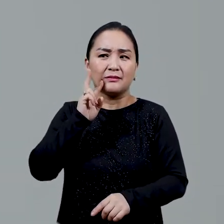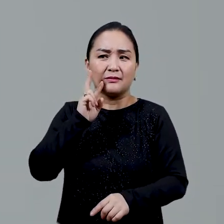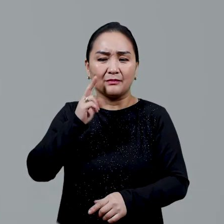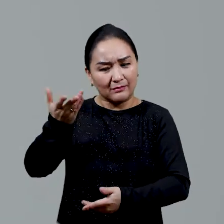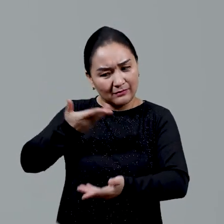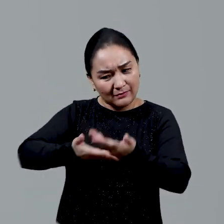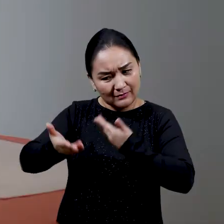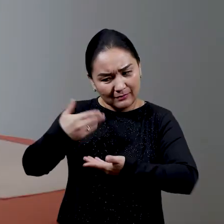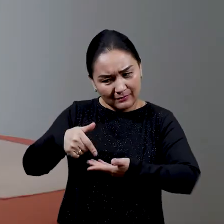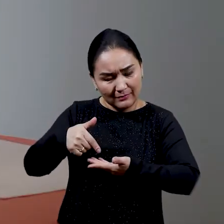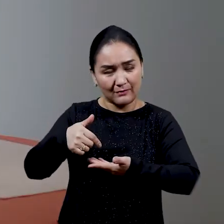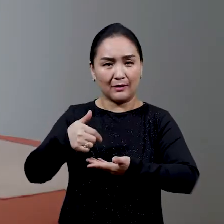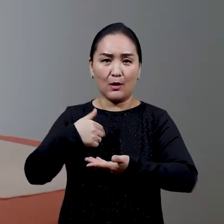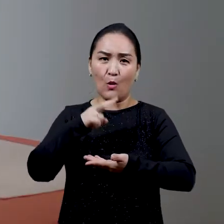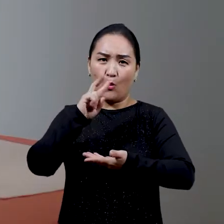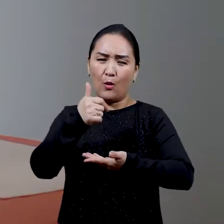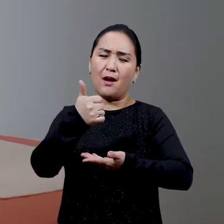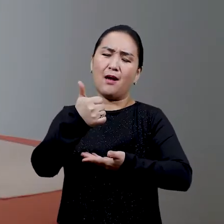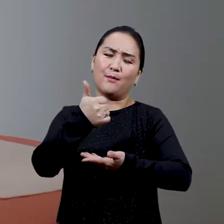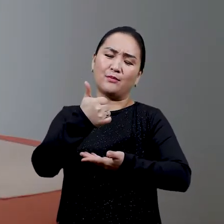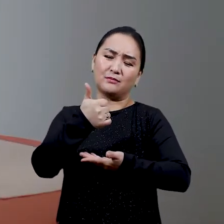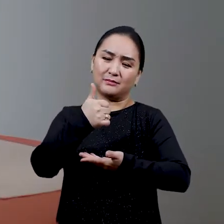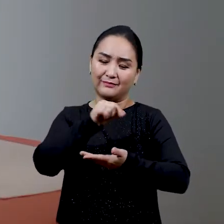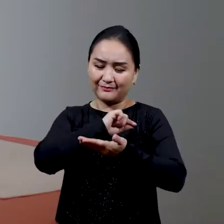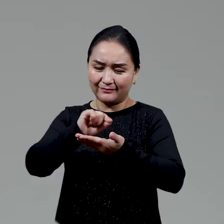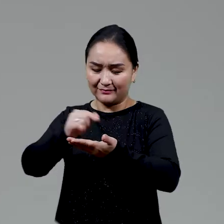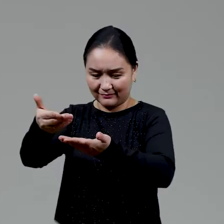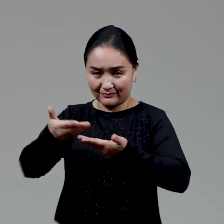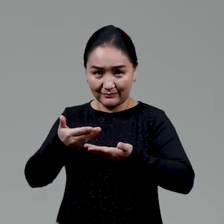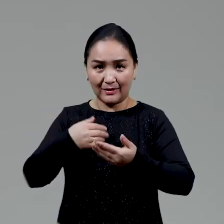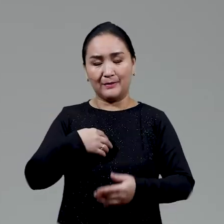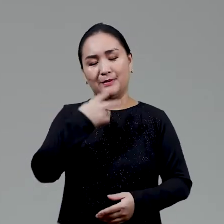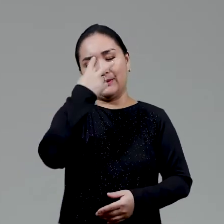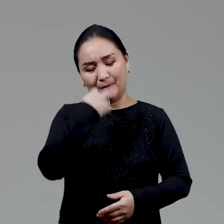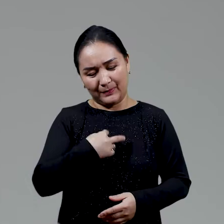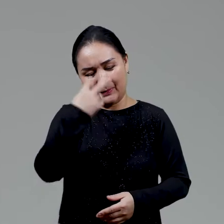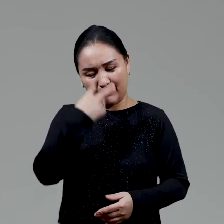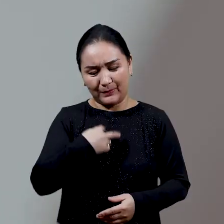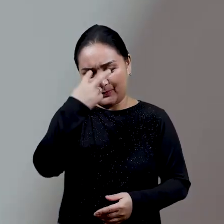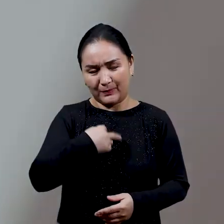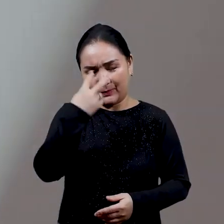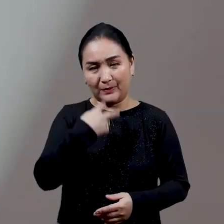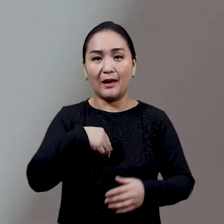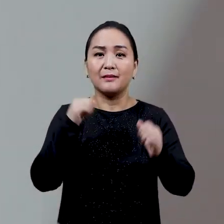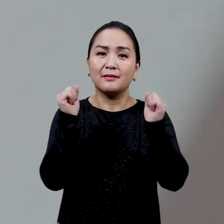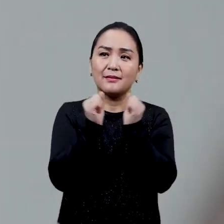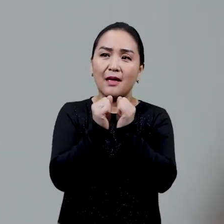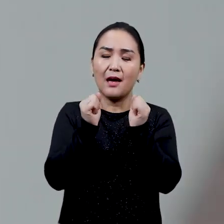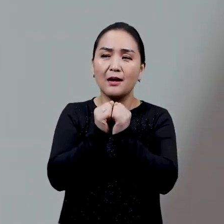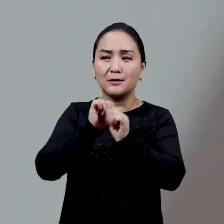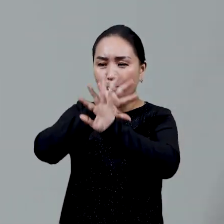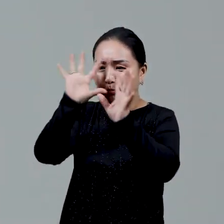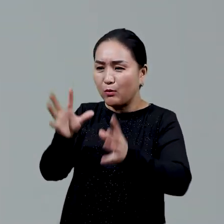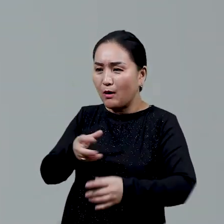миний сэтгэл санааг засгаар хитрхийн сайхан үгстэй захаг над руу явуулсан. Асгартал үйлсний эцэст би найздаа бүх үннээ